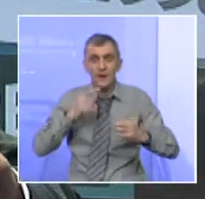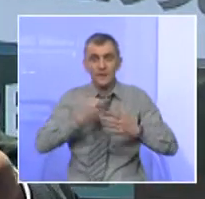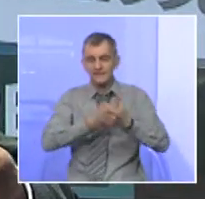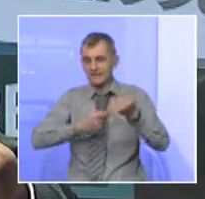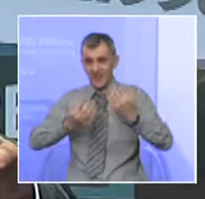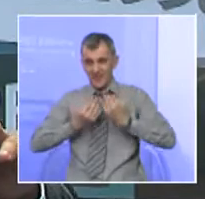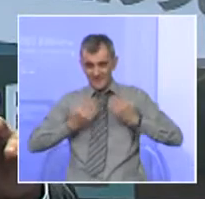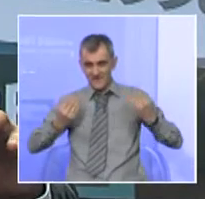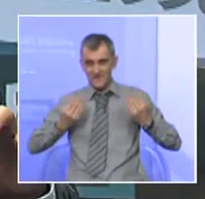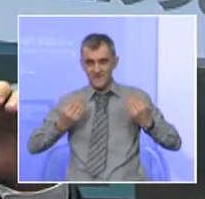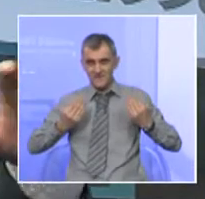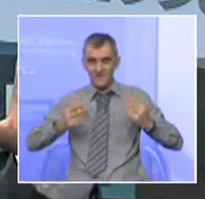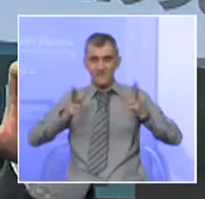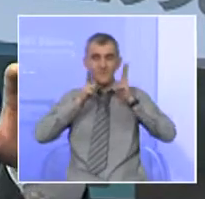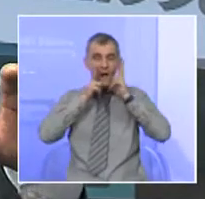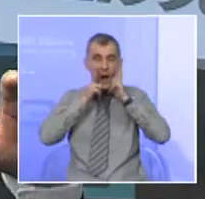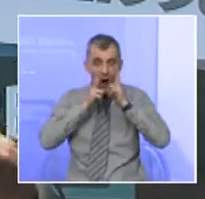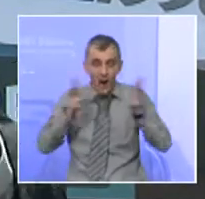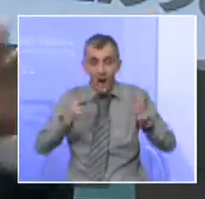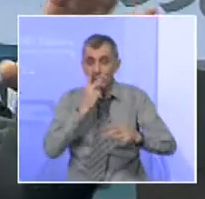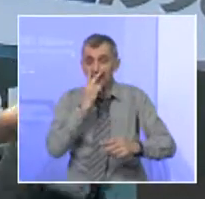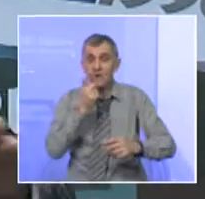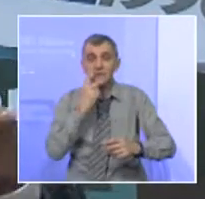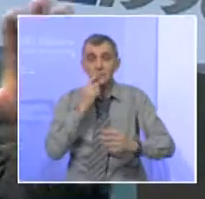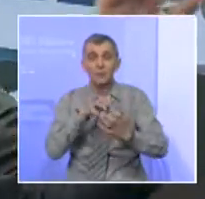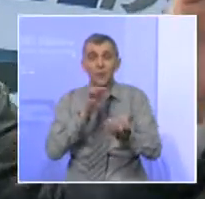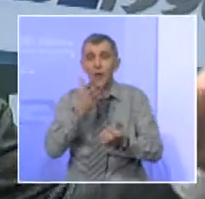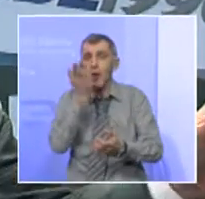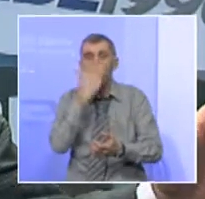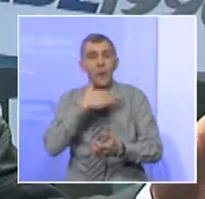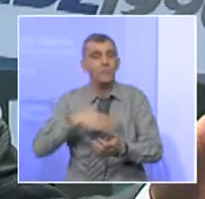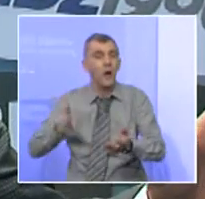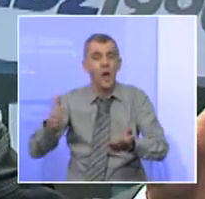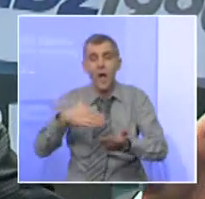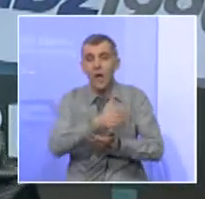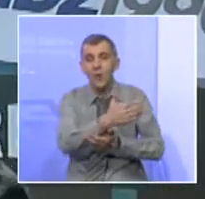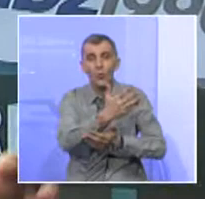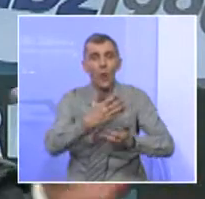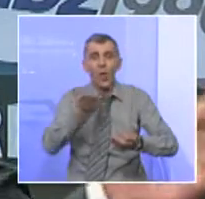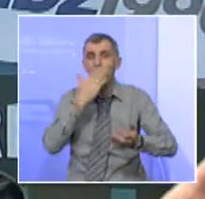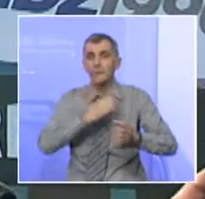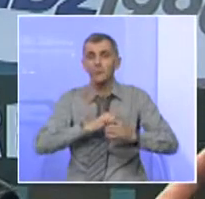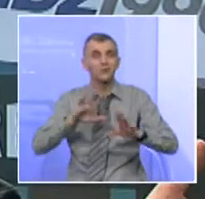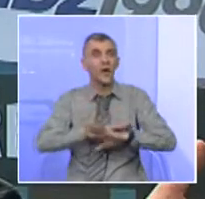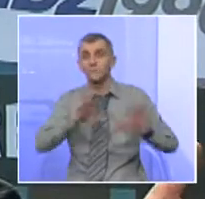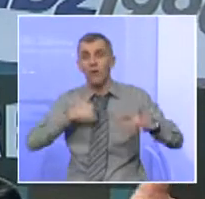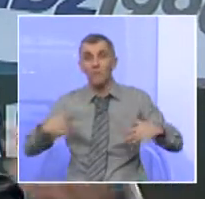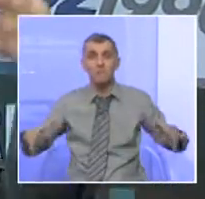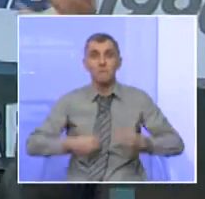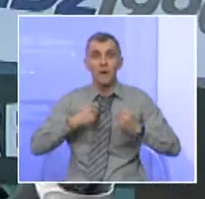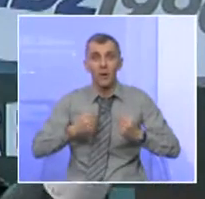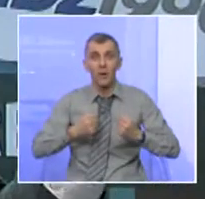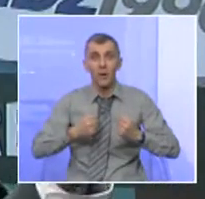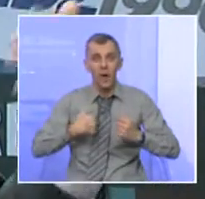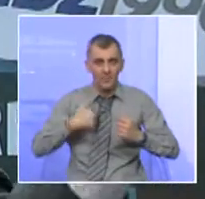reda viče vid mu zuba, nigdje ajkule, nigdje ničega. I svi smo se prepali. Jer smo